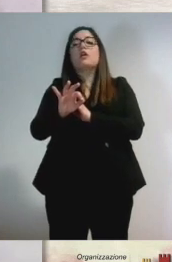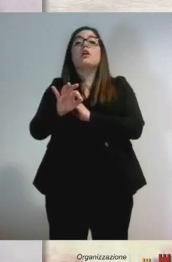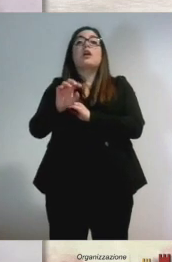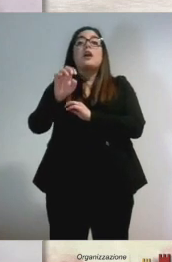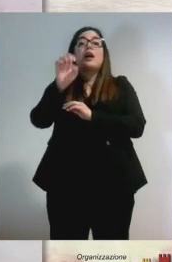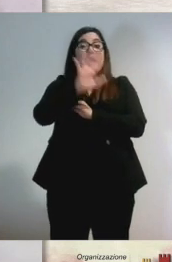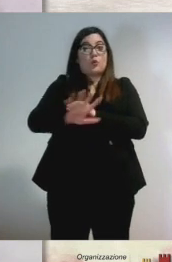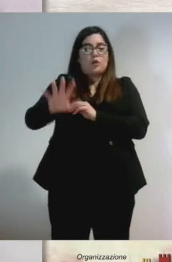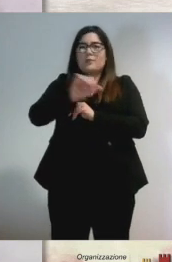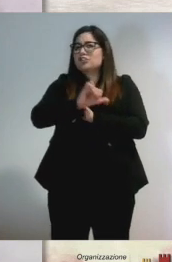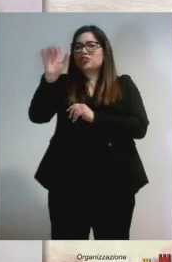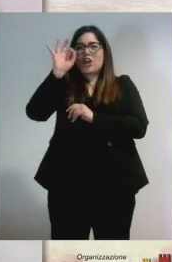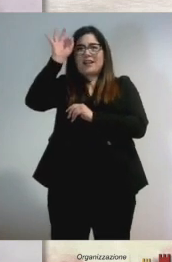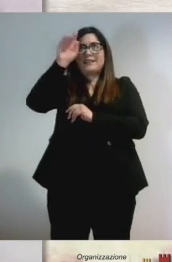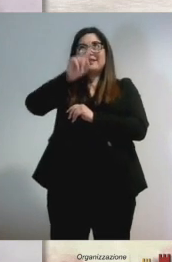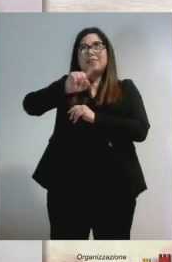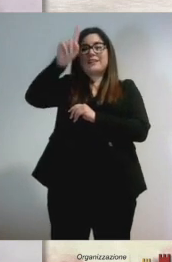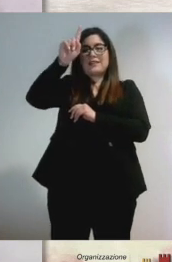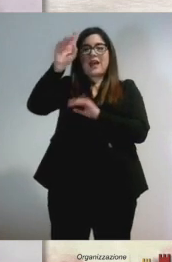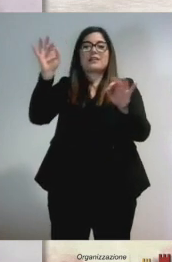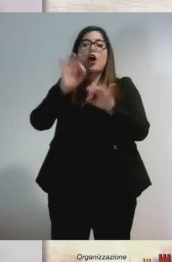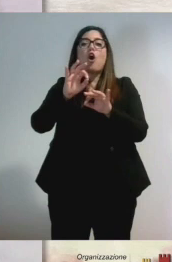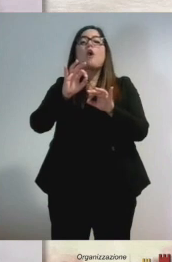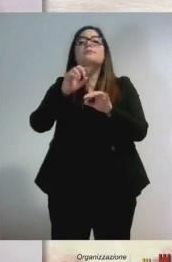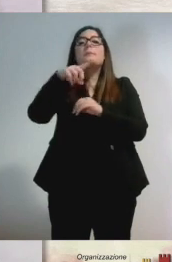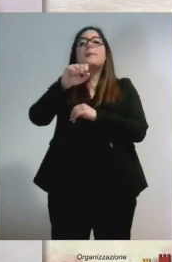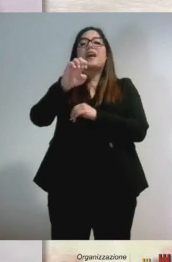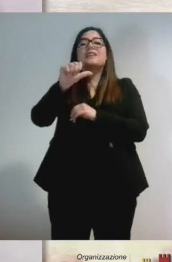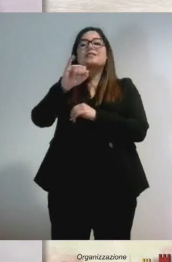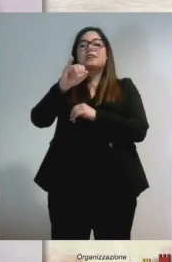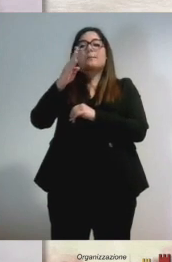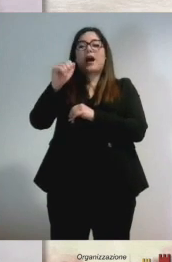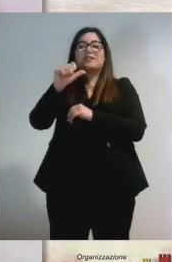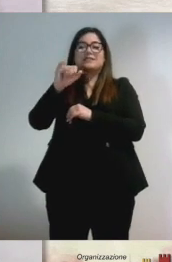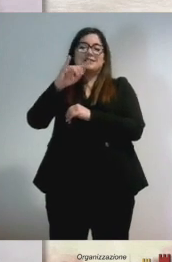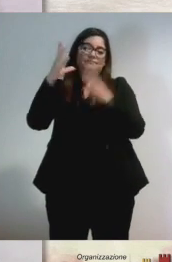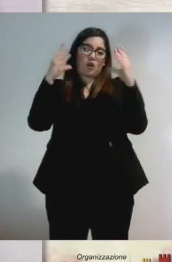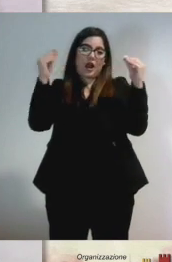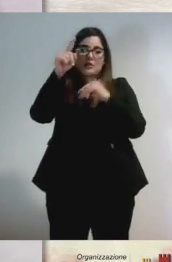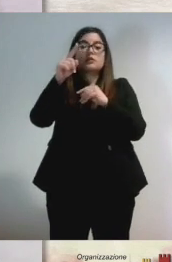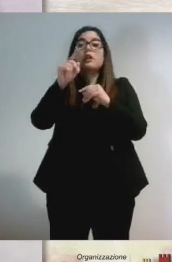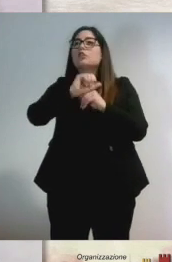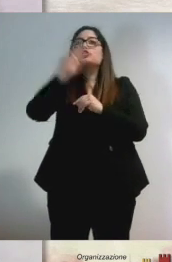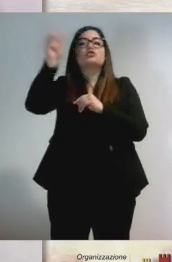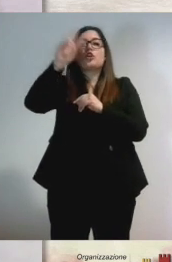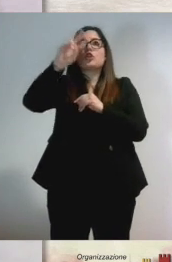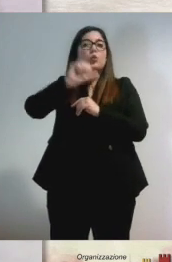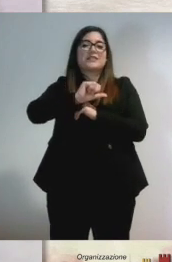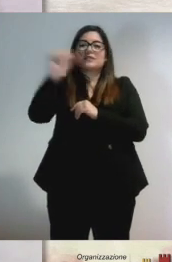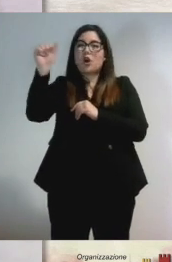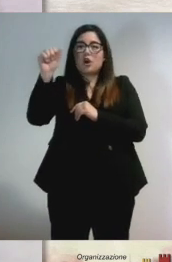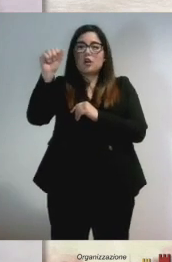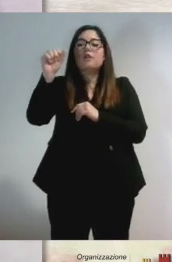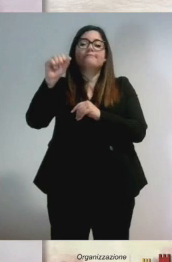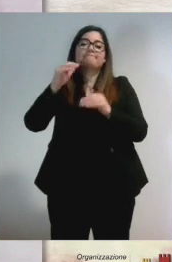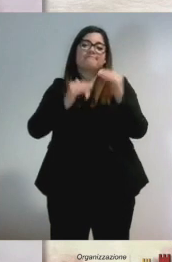più 65% ai paesi bassi più 49% hanno corso più velocemente di noi dobbiamo coprire però anche quelle altre